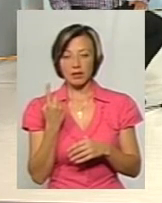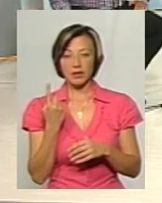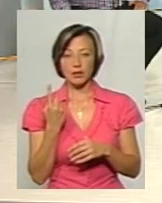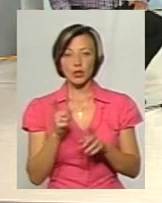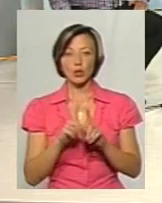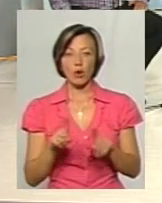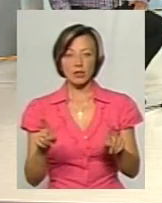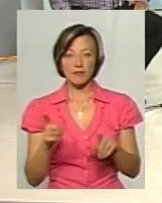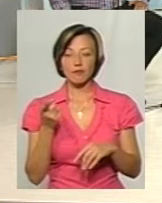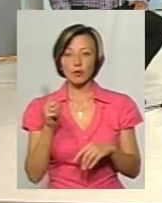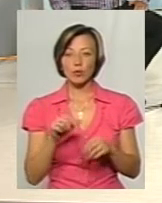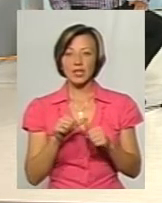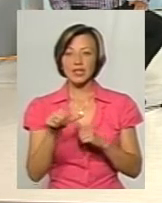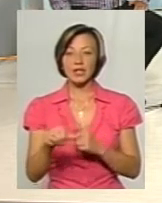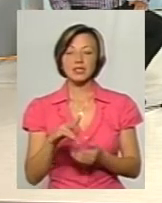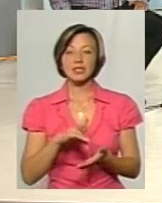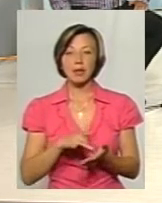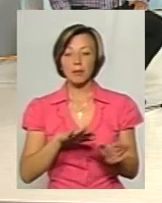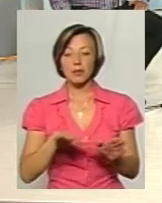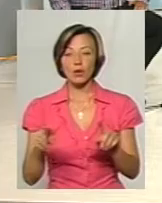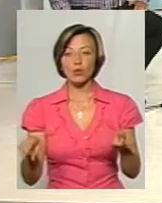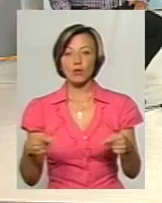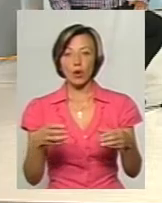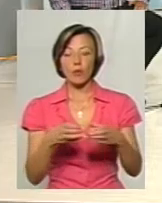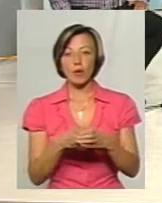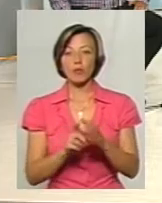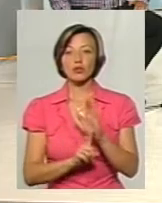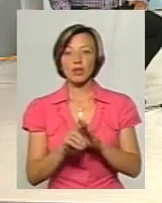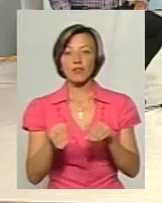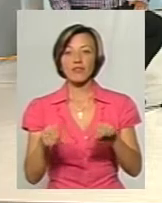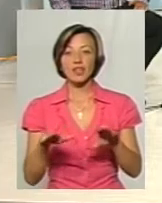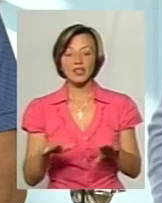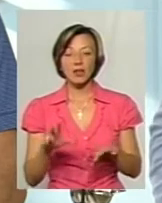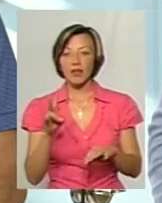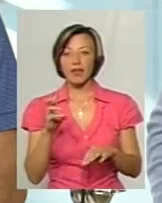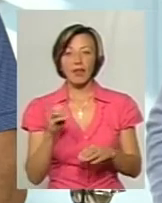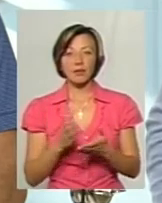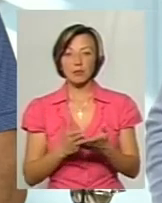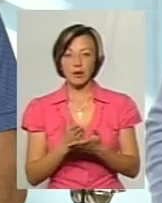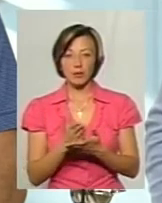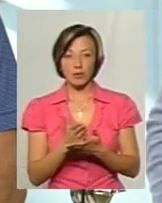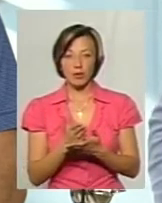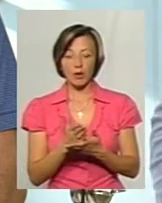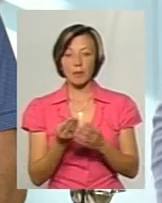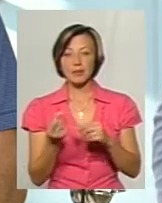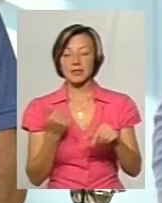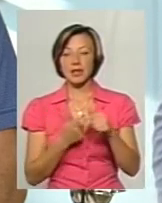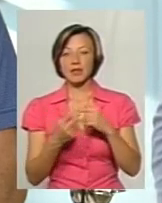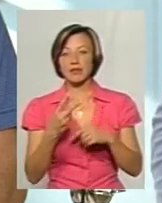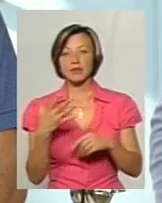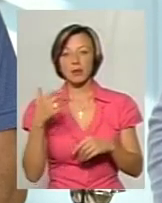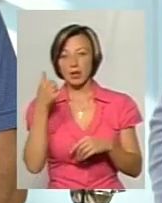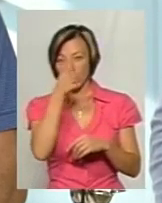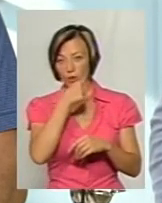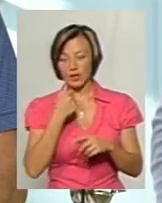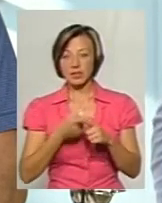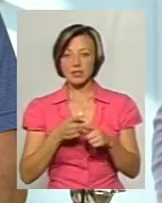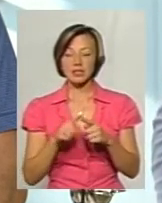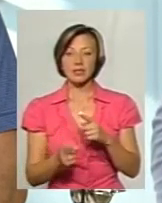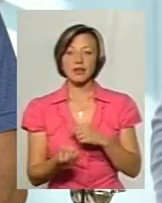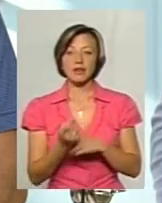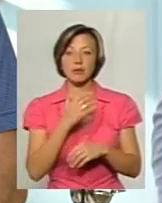маленький нюанс в тому, що децентралізація після утворення громади, вони почали вирішувати не напряму зразу бізнесове питання. За 25 років з'явилось